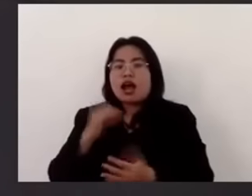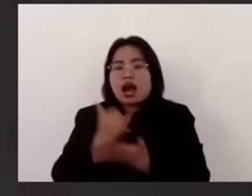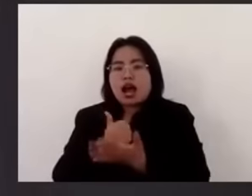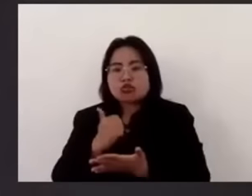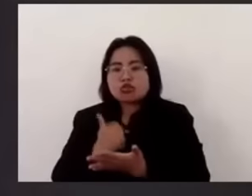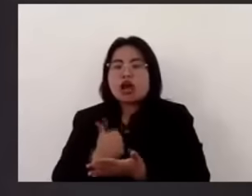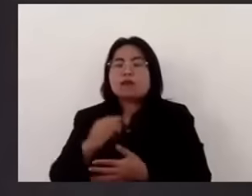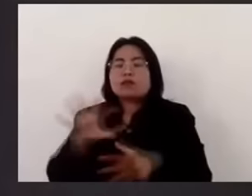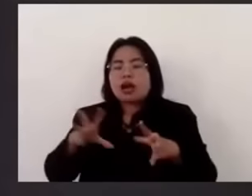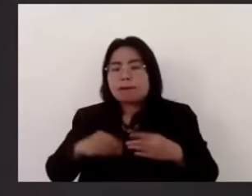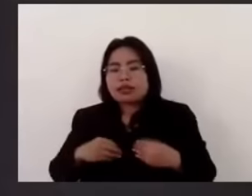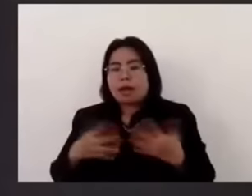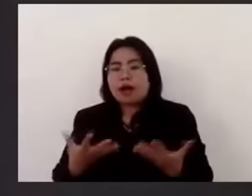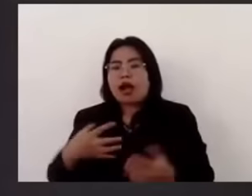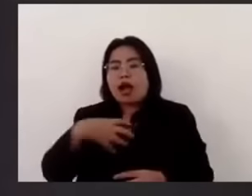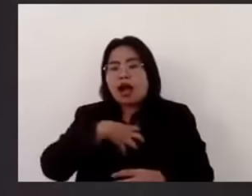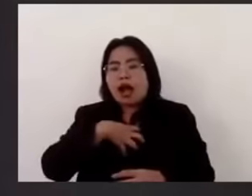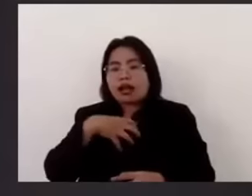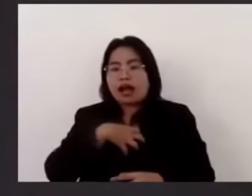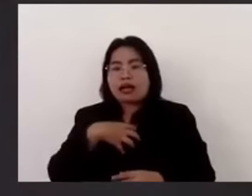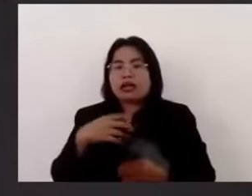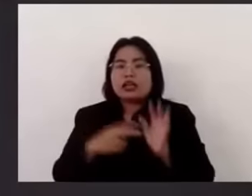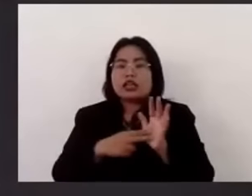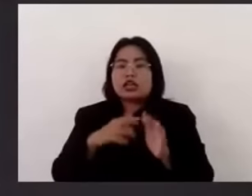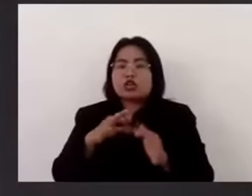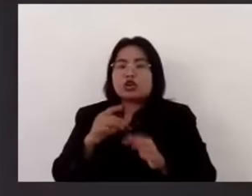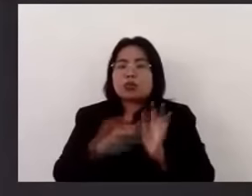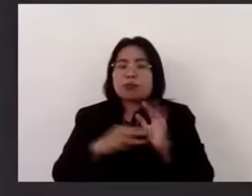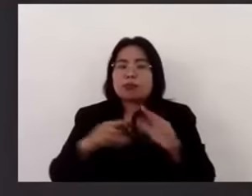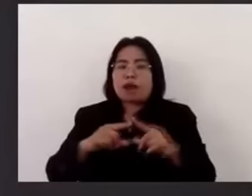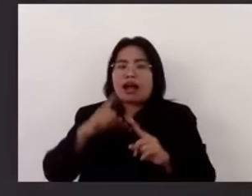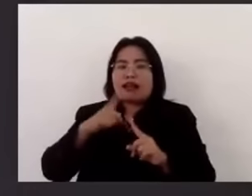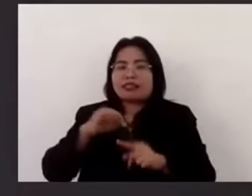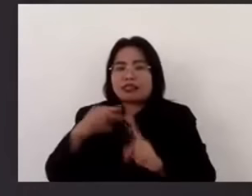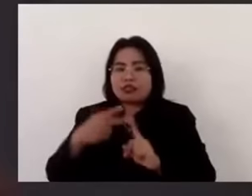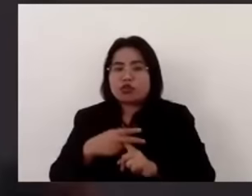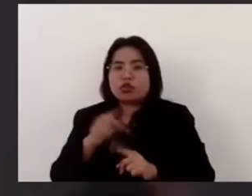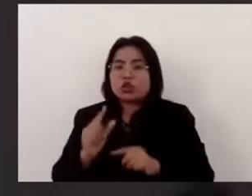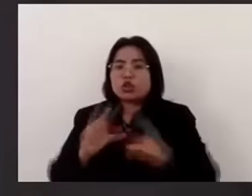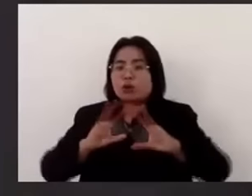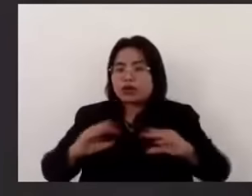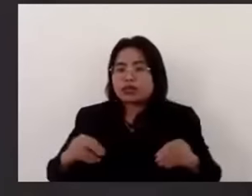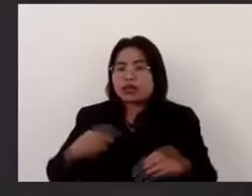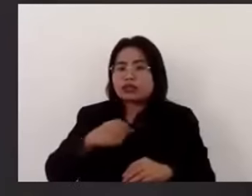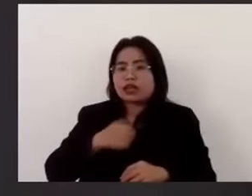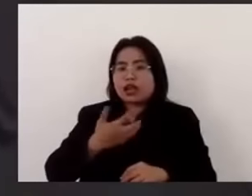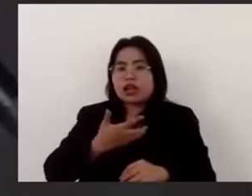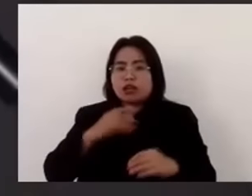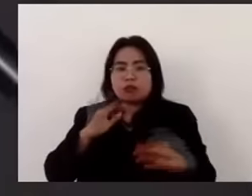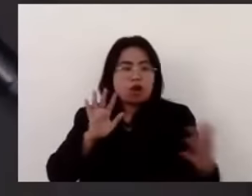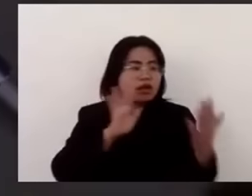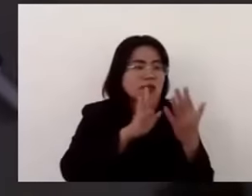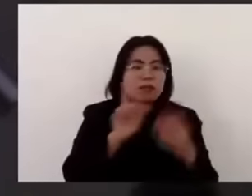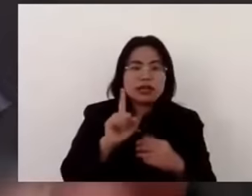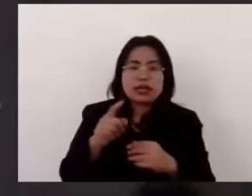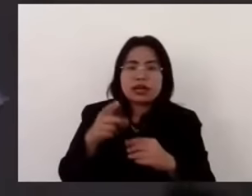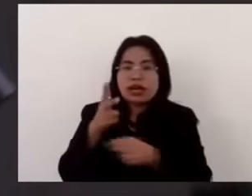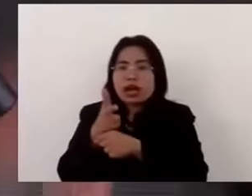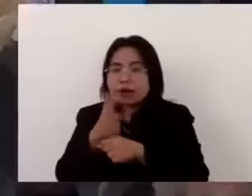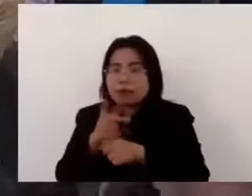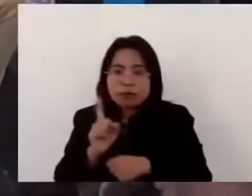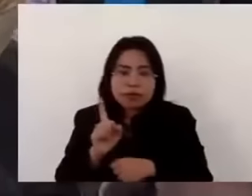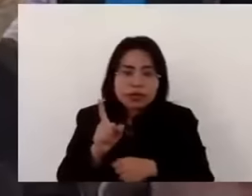mendapatkan yang namanya hak-hak normatifnya sebagai pekerja Saya mau ngadap ke mana Ini kameranya ini